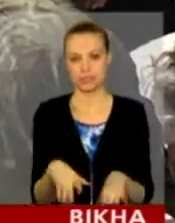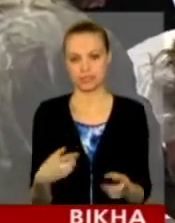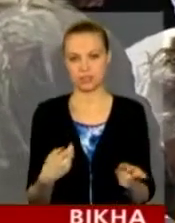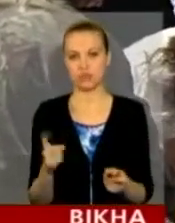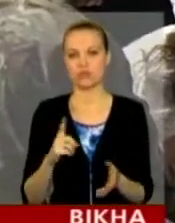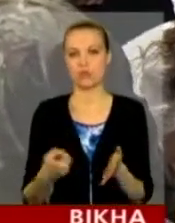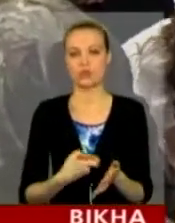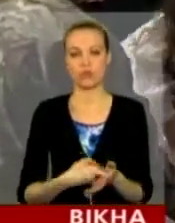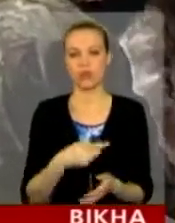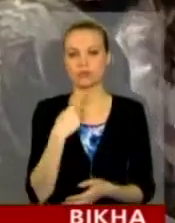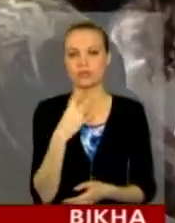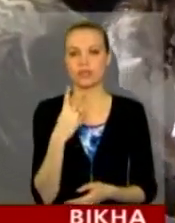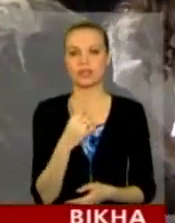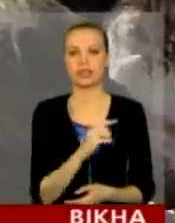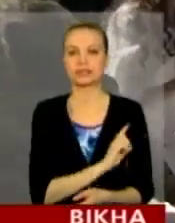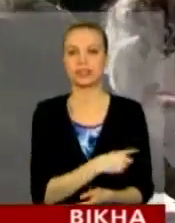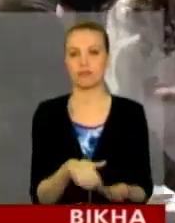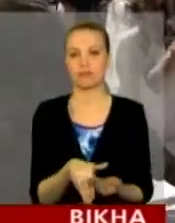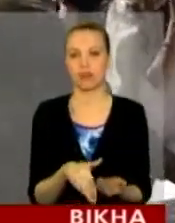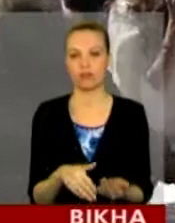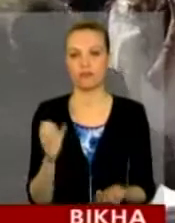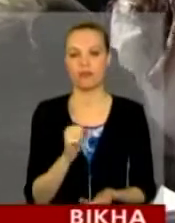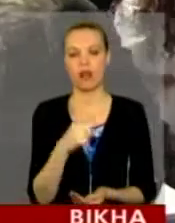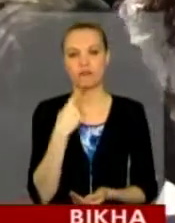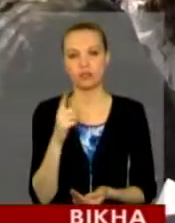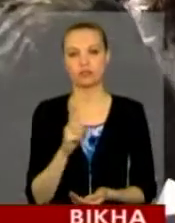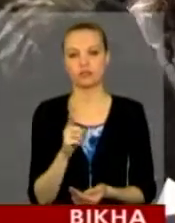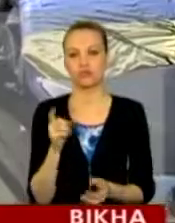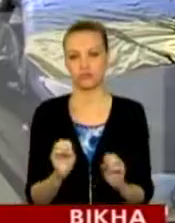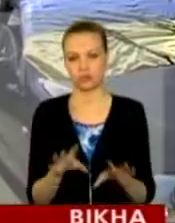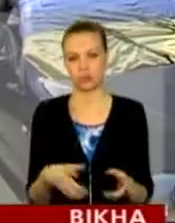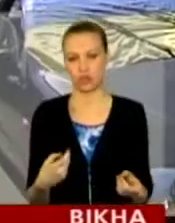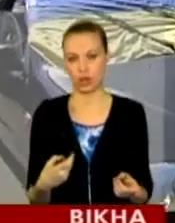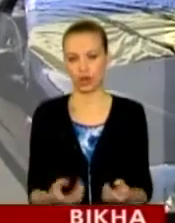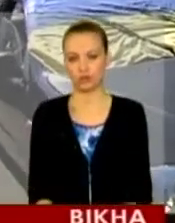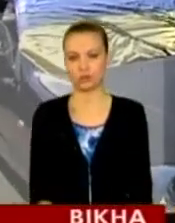Донбас говорив не силовим методом, а він говорив, щоб він сложив оружие.